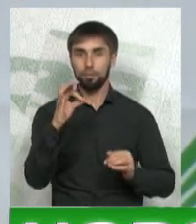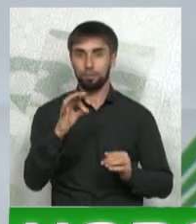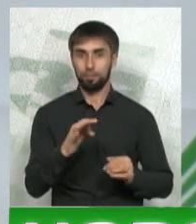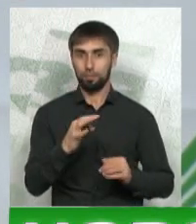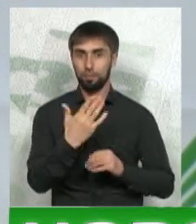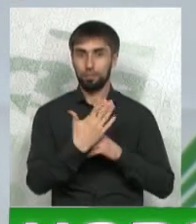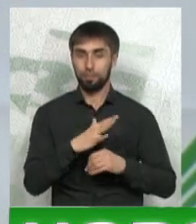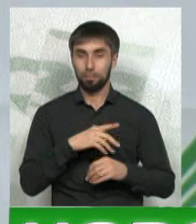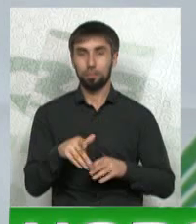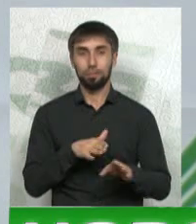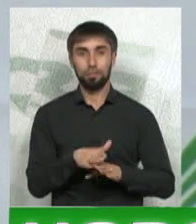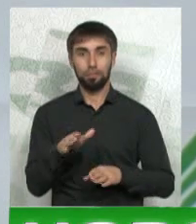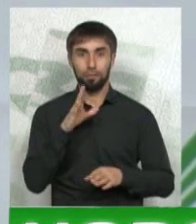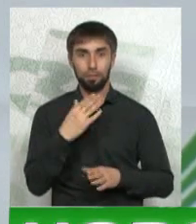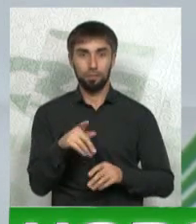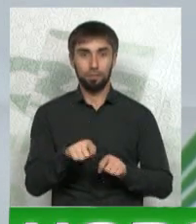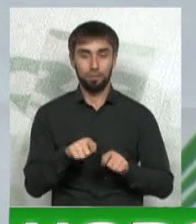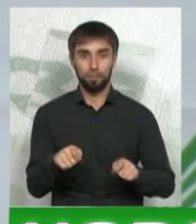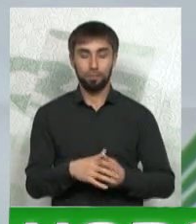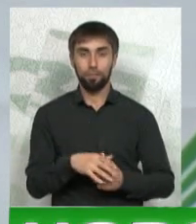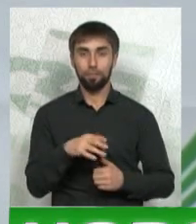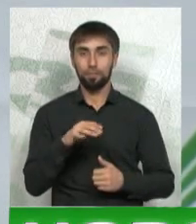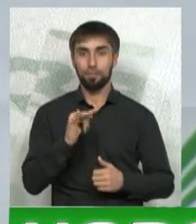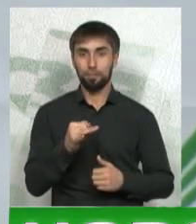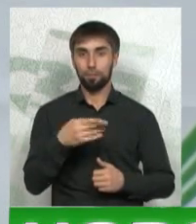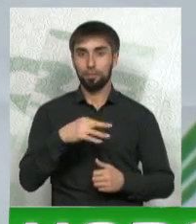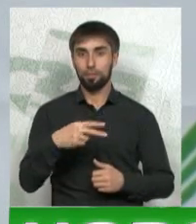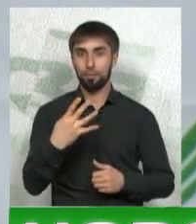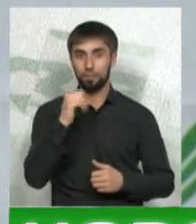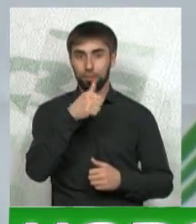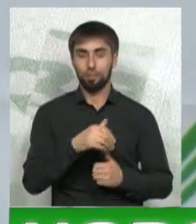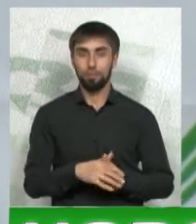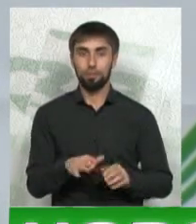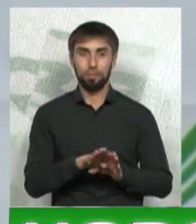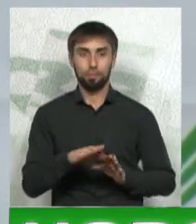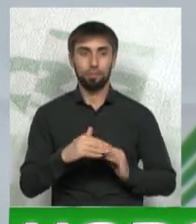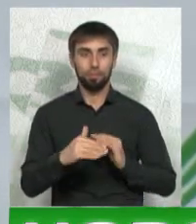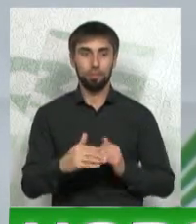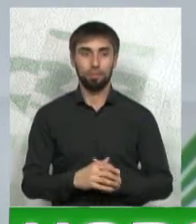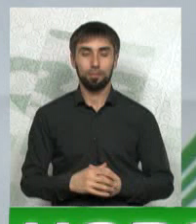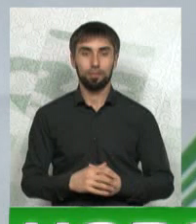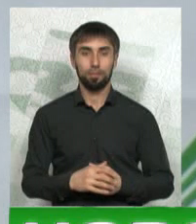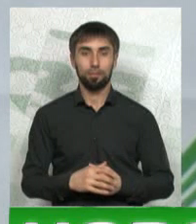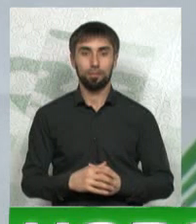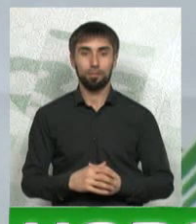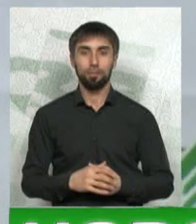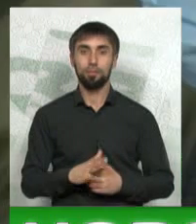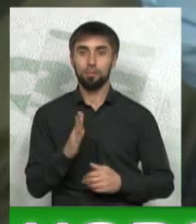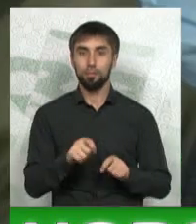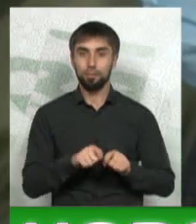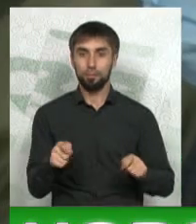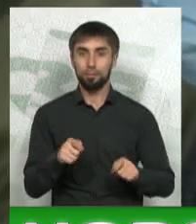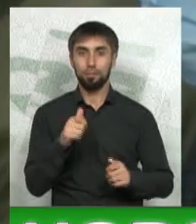55% занимающихся физкультурой и спортом до 2024 года. Такие площадки будут